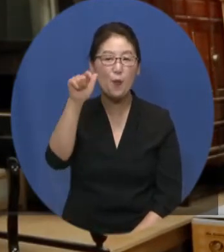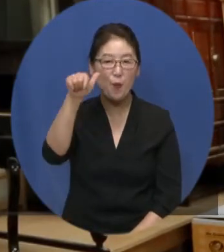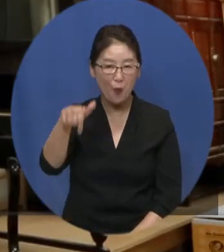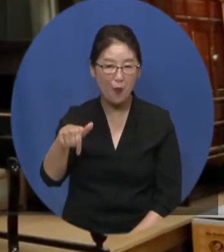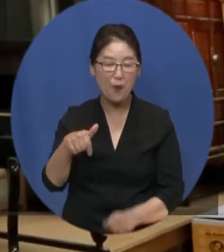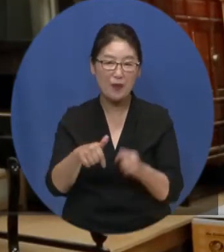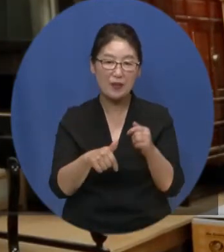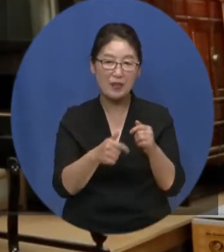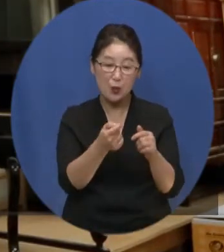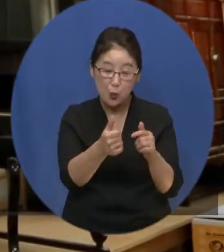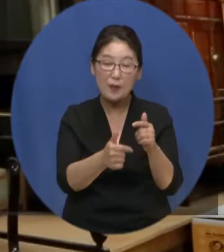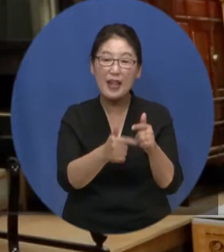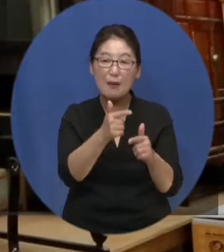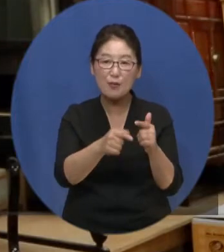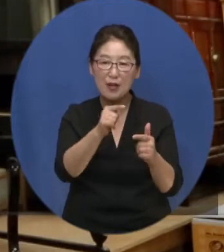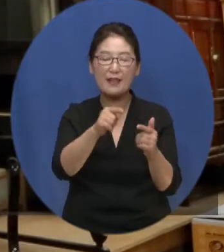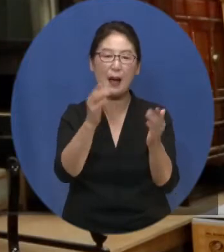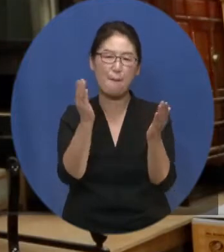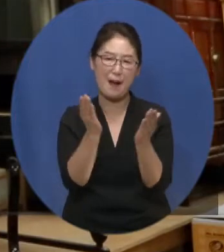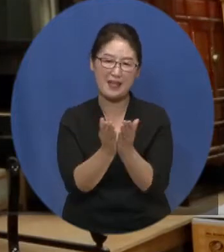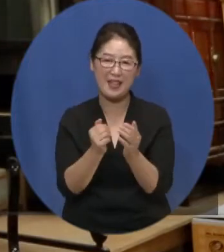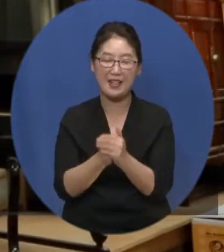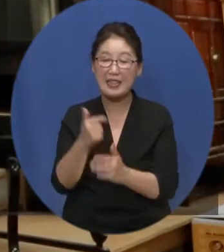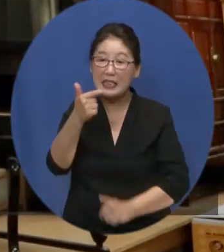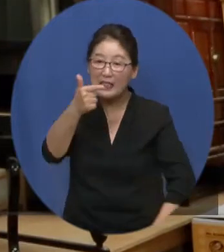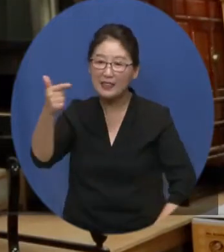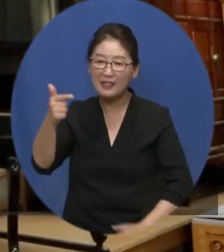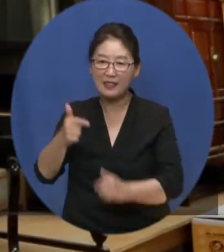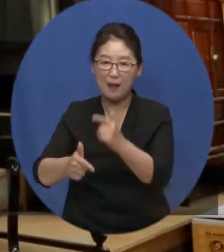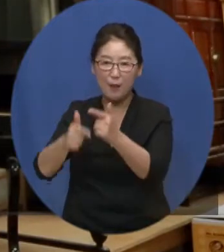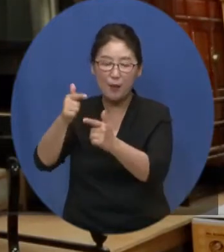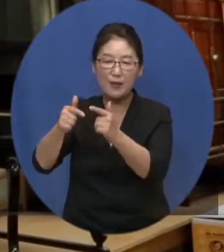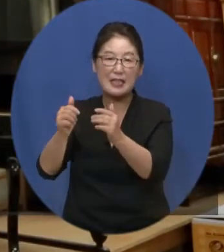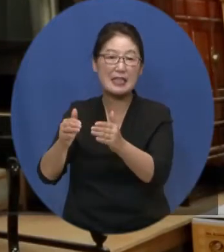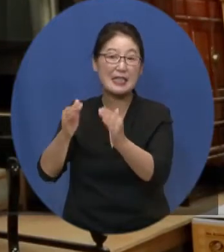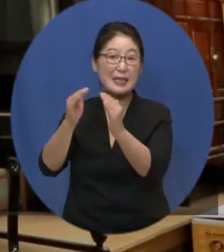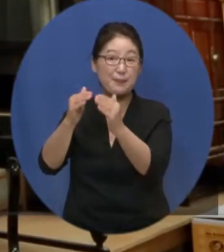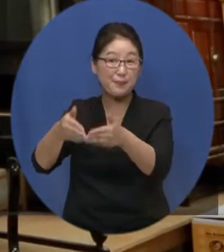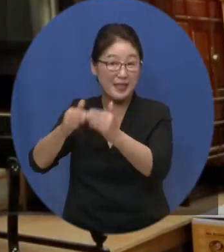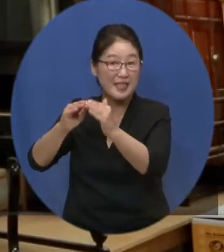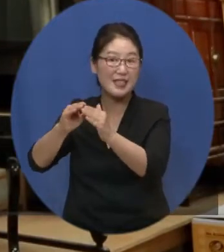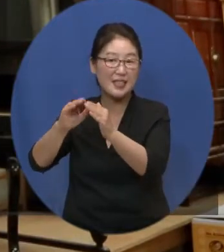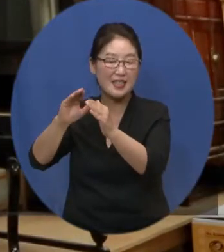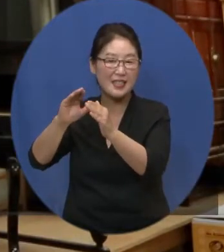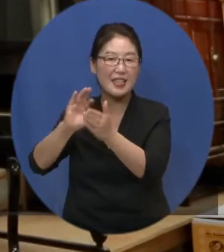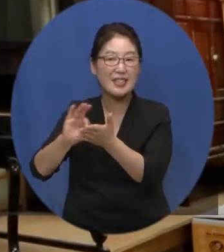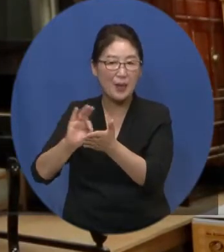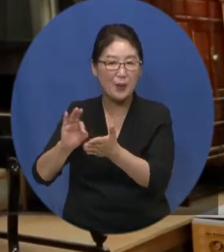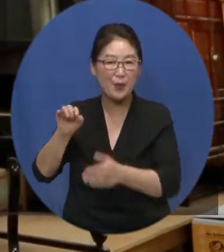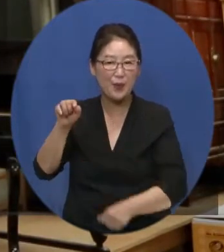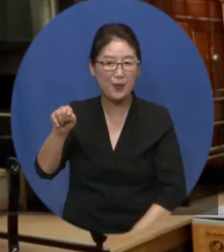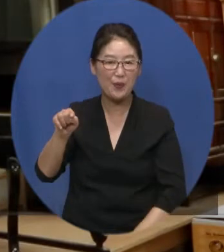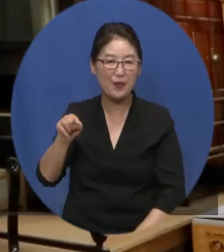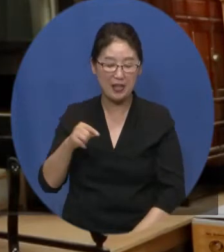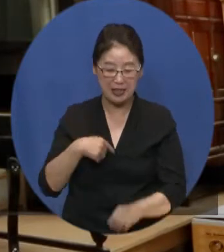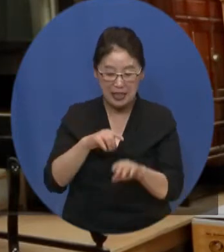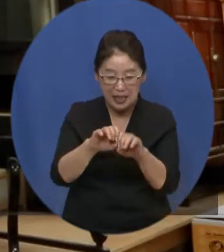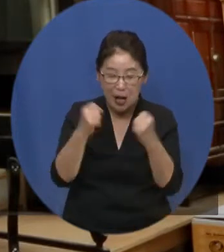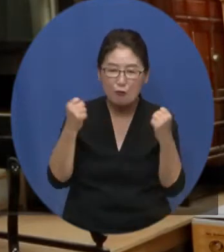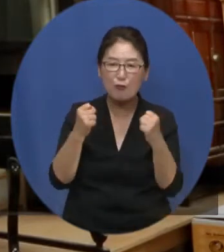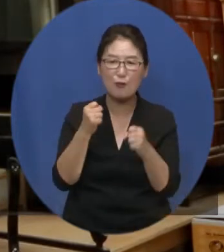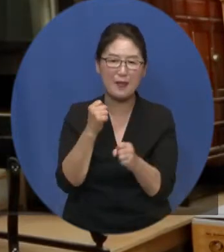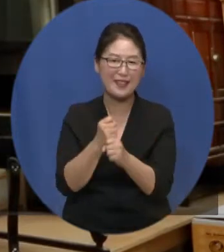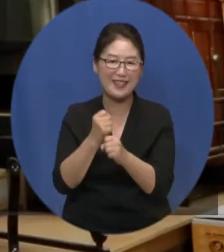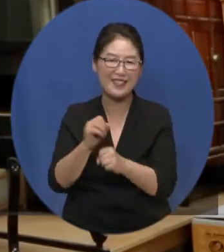거죠 그 대목은 큰집을 줘야 되는데 그 사람들은 집을 짓는 기술 밖에는 없지 저희처럼 가구를 만드는